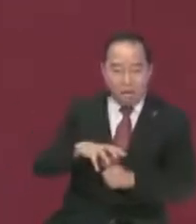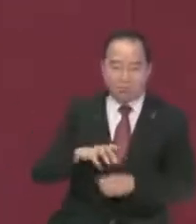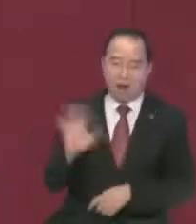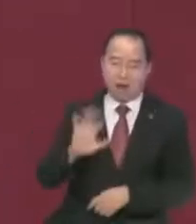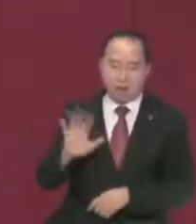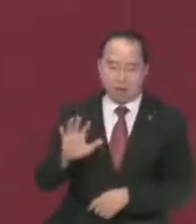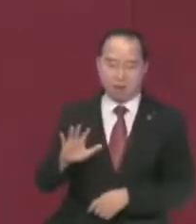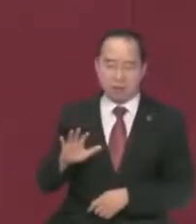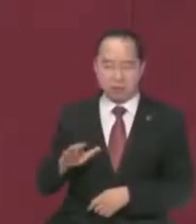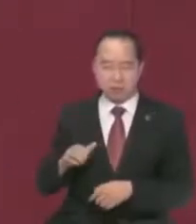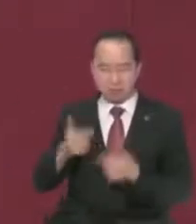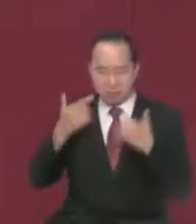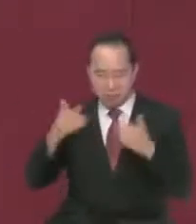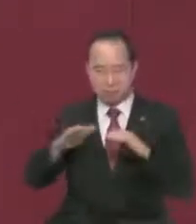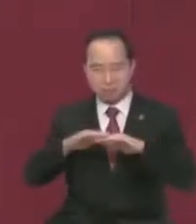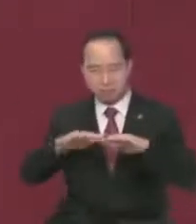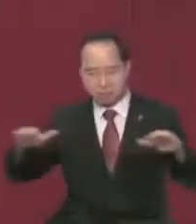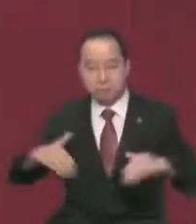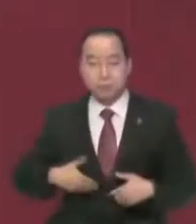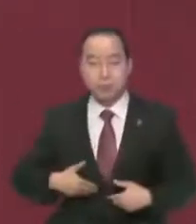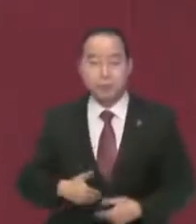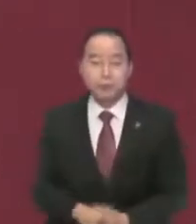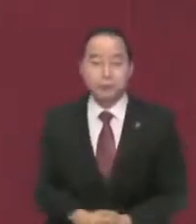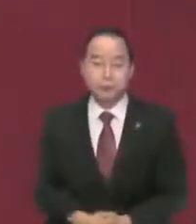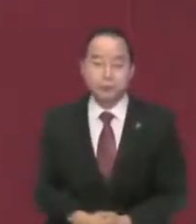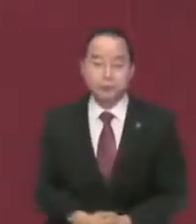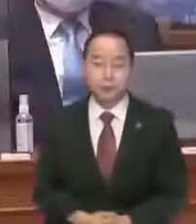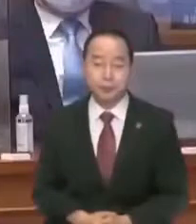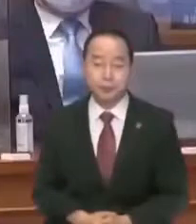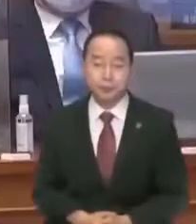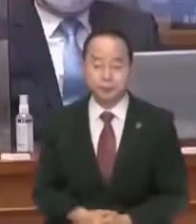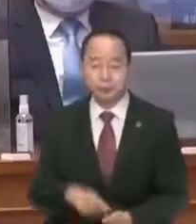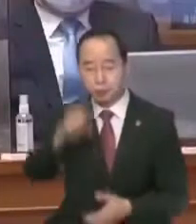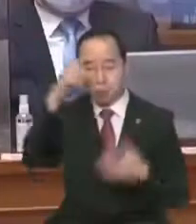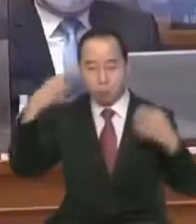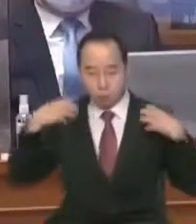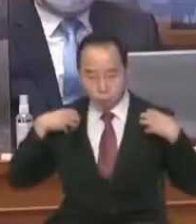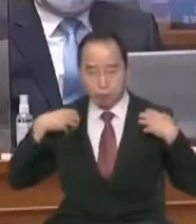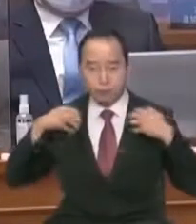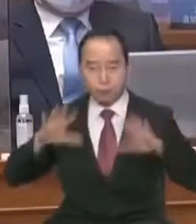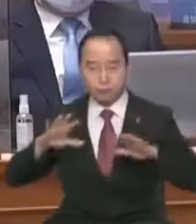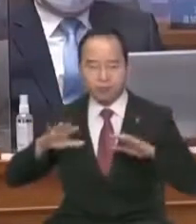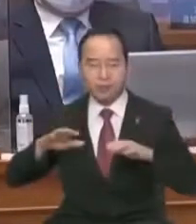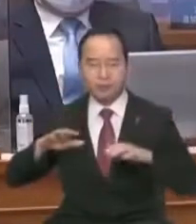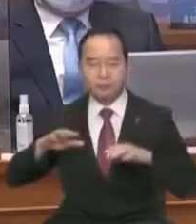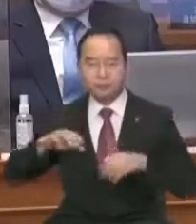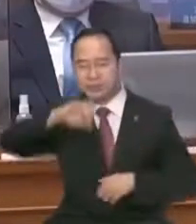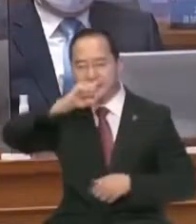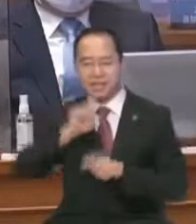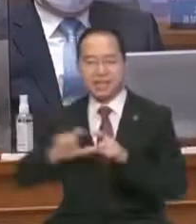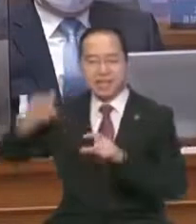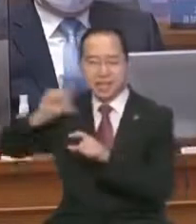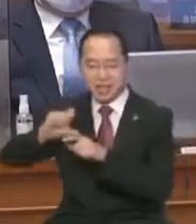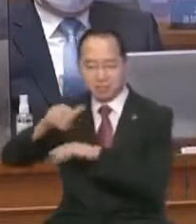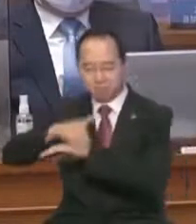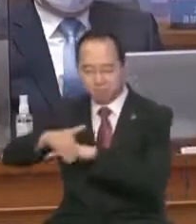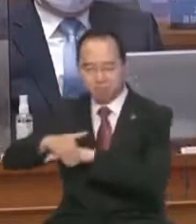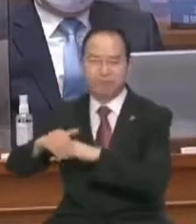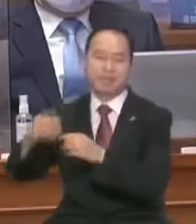합니다. 그런 관점으로 정부는 올해 네 번째 추가경정예산안을 편성하고 있습니다.